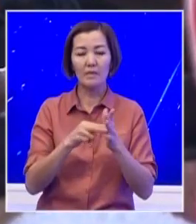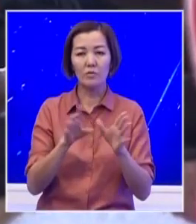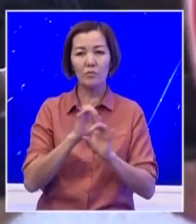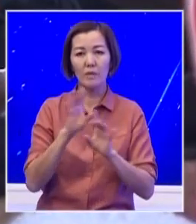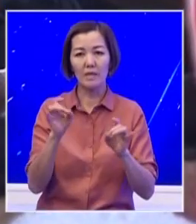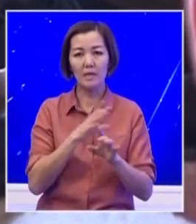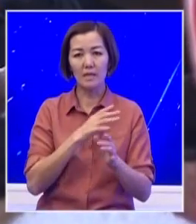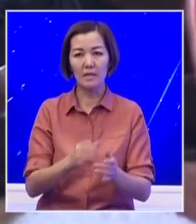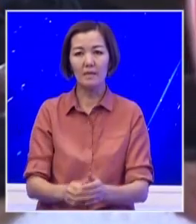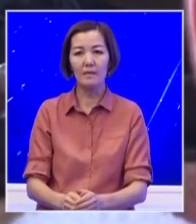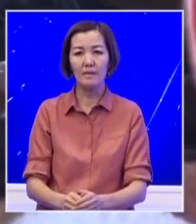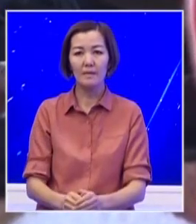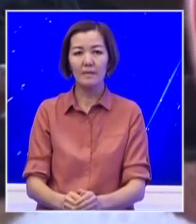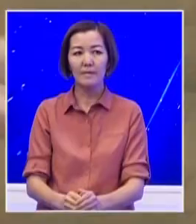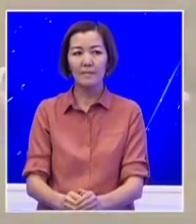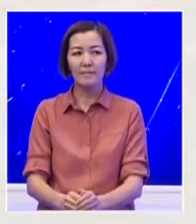бөлісті.